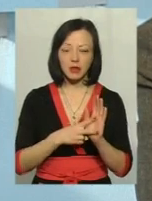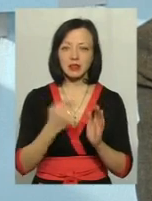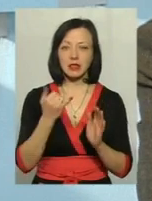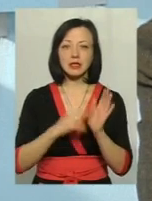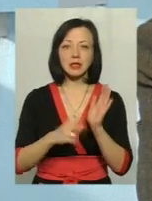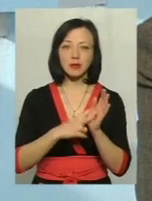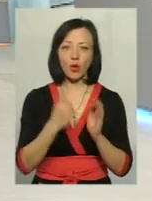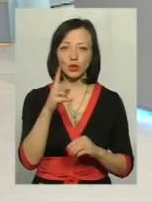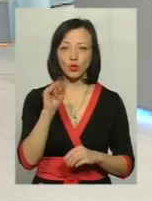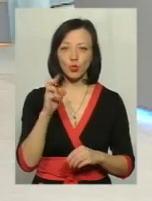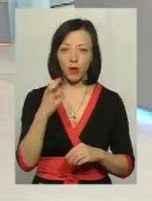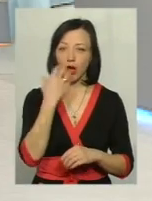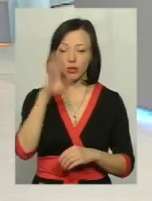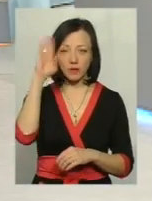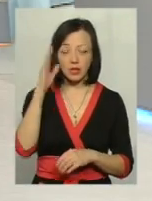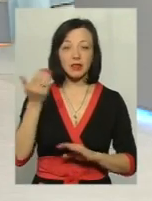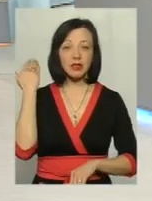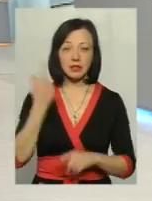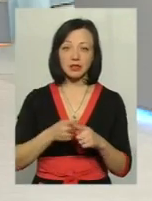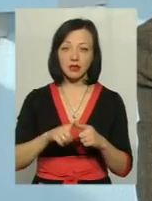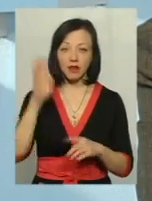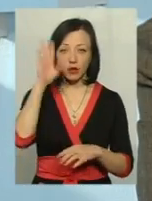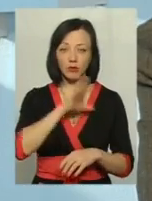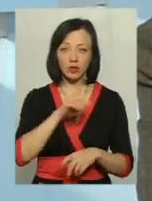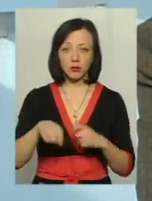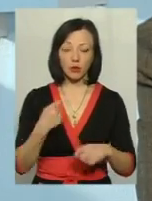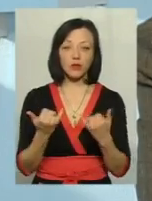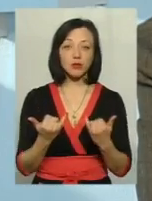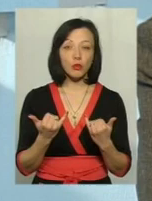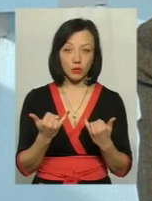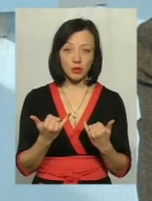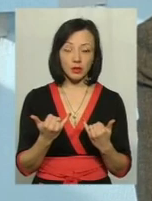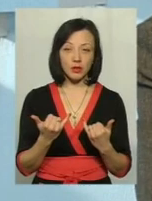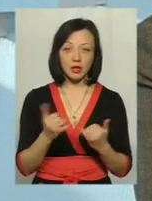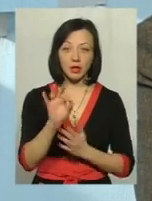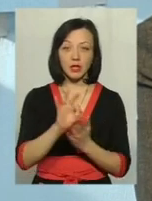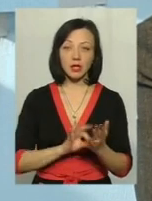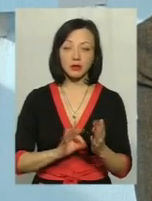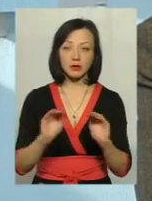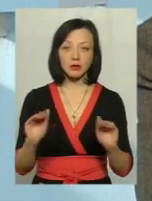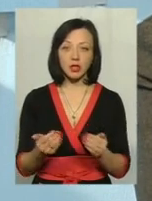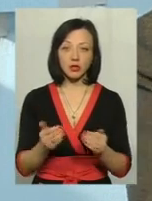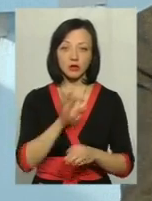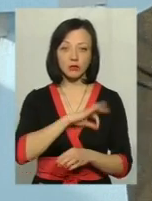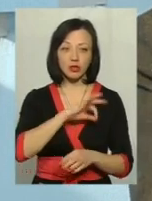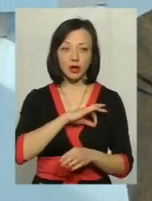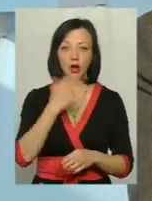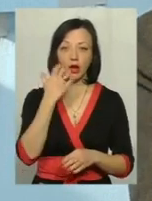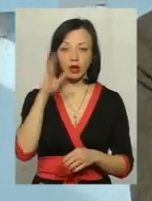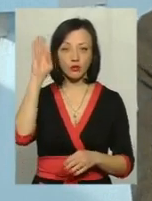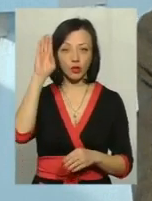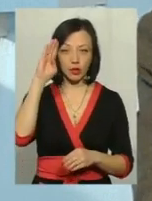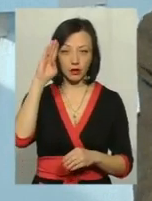70 гривень це. Навіть і тоді ця вода була збиткова. Сьогодні різко зменшилось споживання гарячої